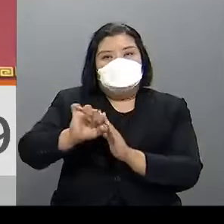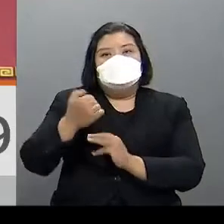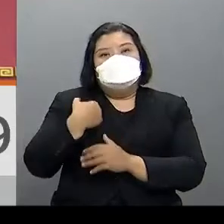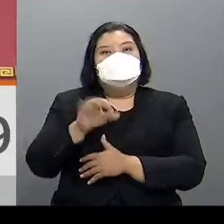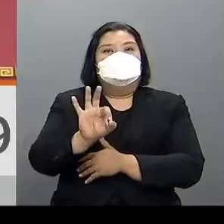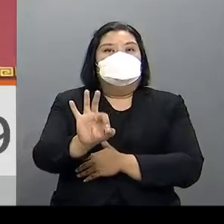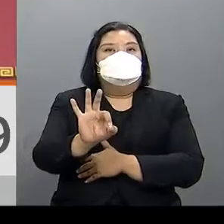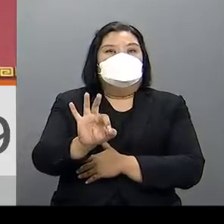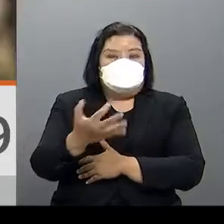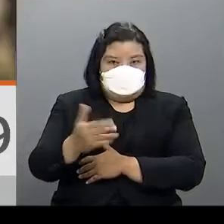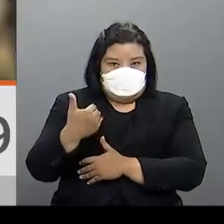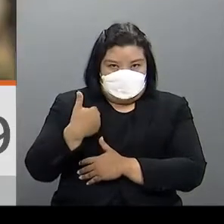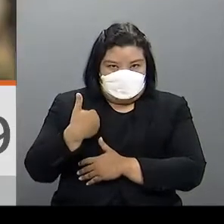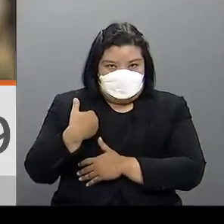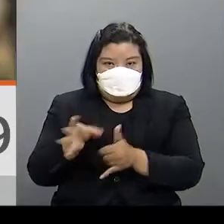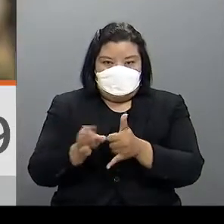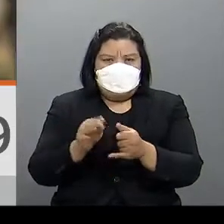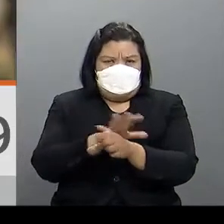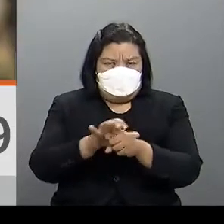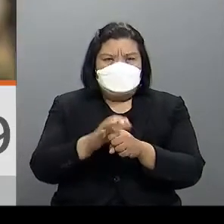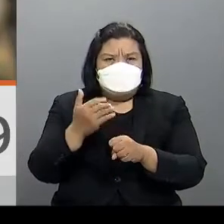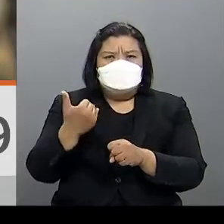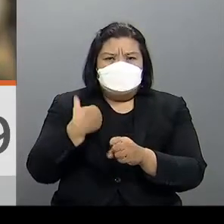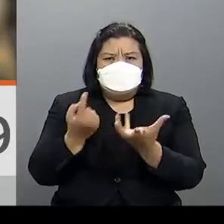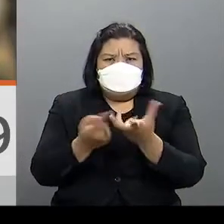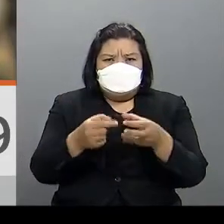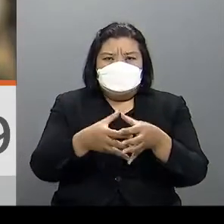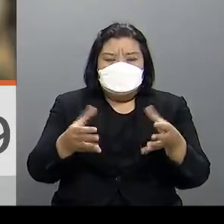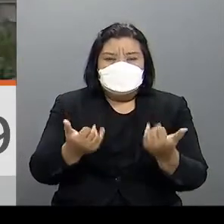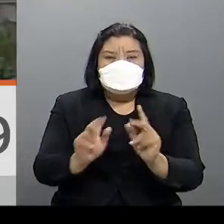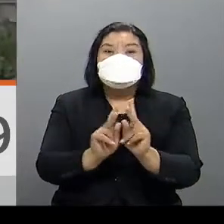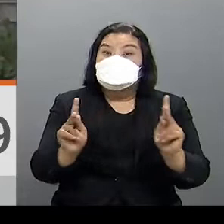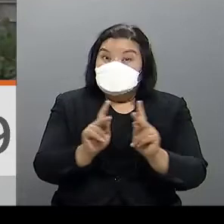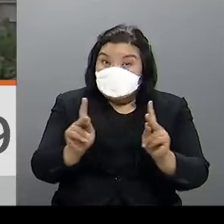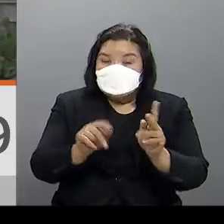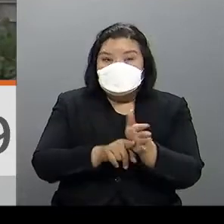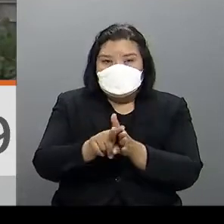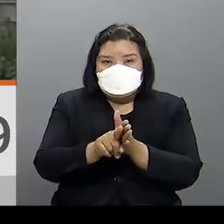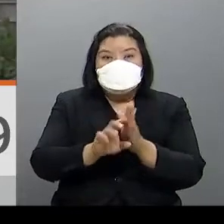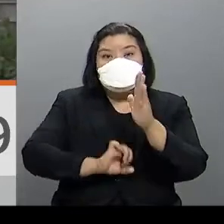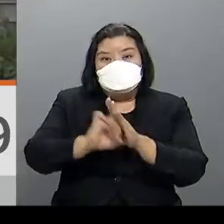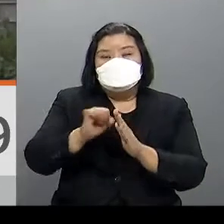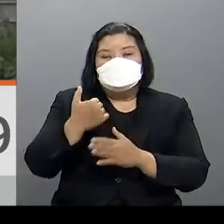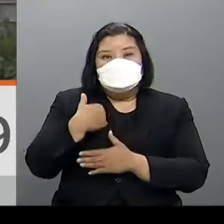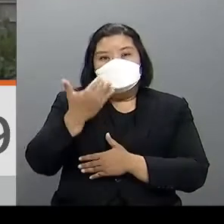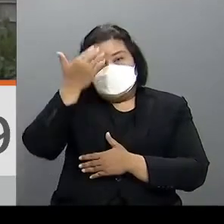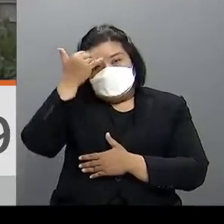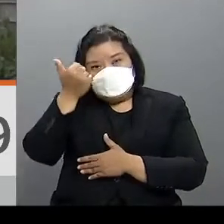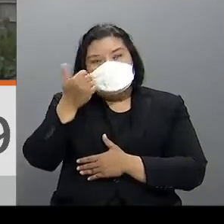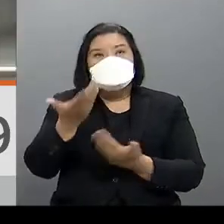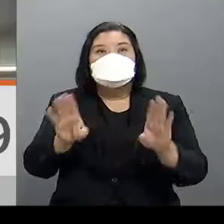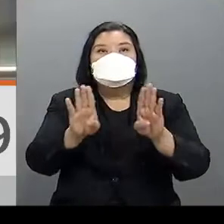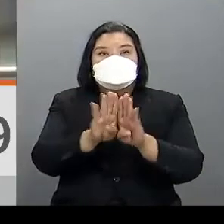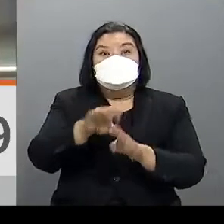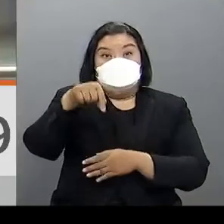แนวโน้มพบผู้ติดเชื้ออย่างต่อเนื่องล่าสุดคณะกรรมการโรคติดต่อจังหวัดเชียงใหม่จึงมีคำสั่งปิดสถานธรรมไถ่หลินฝอเอี้ยนเป็นเวลา14